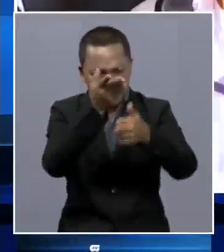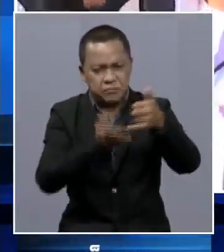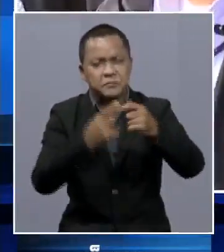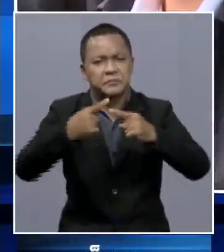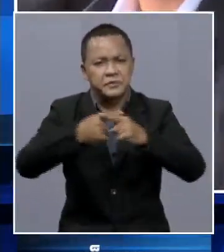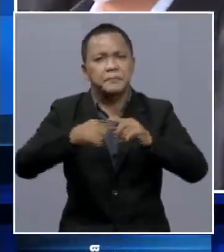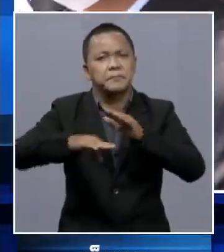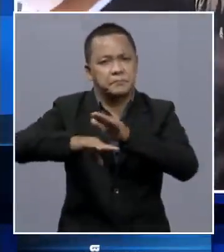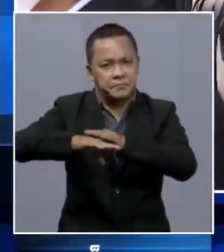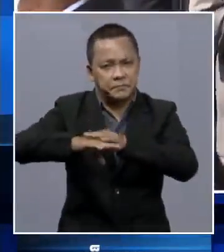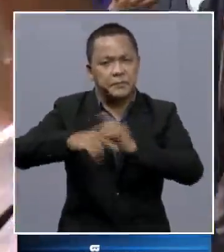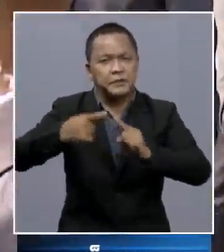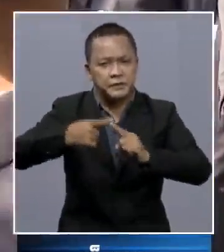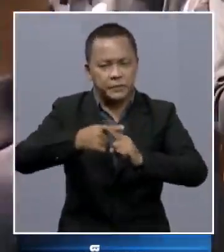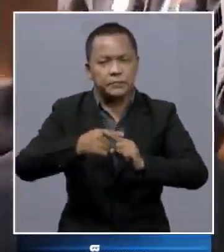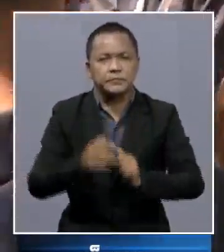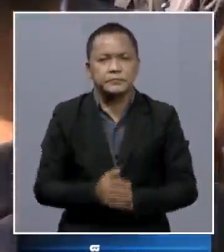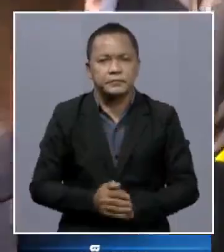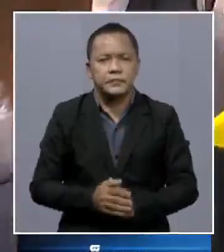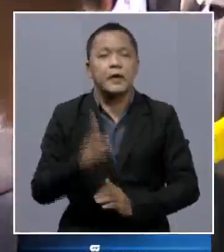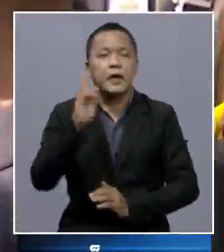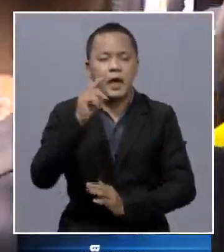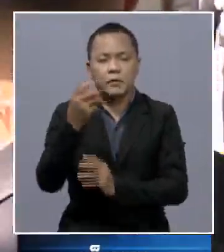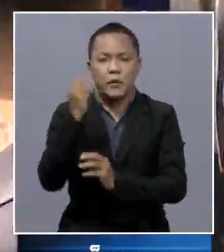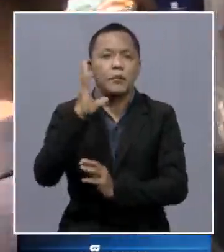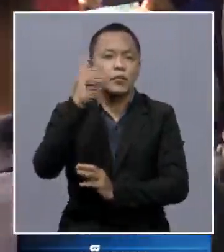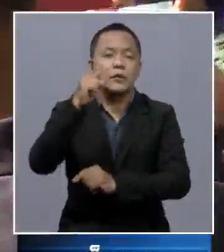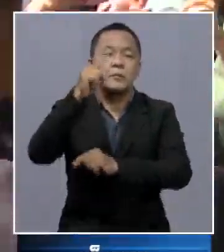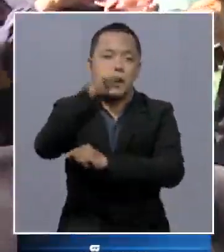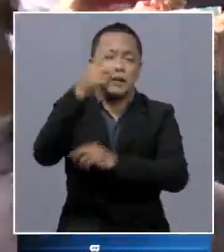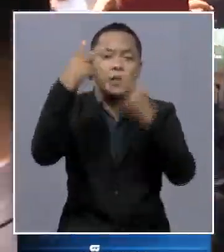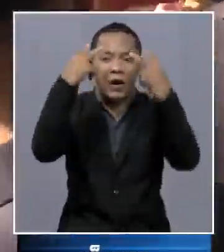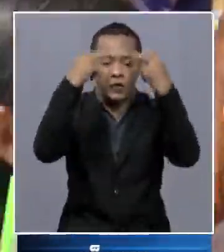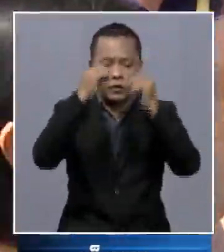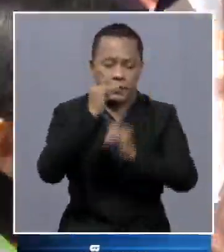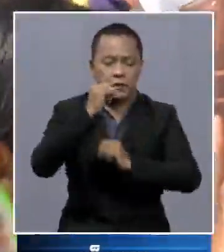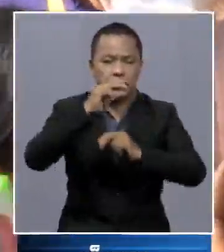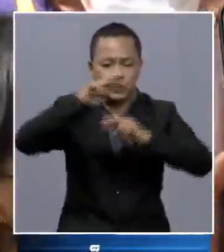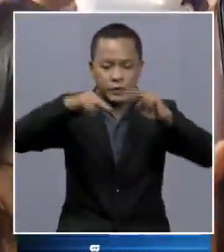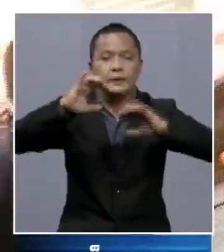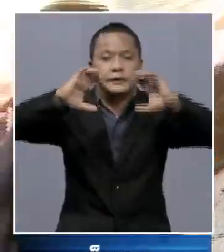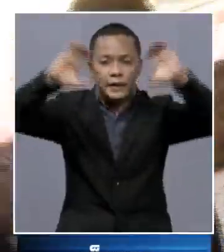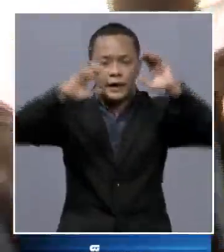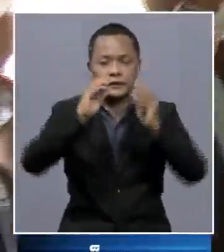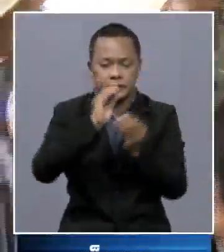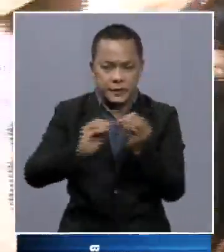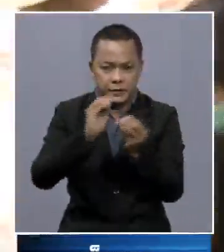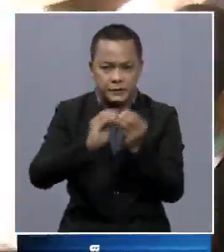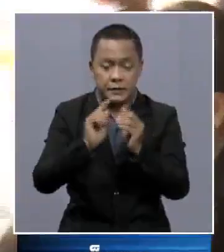อาการบทเจ็ที่มือใช่ไผยกจะบอกวาพรุงนี้ ตอนช่วงบายคื